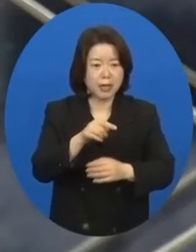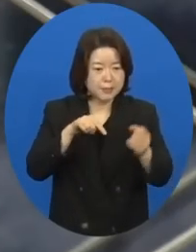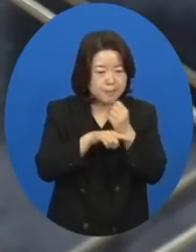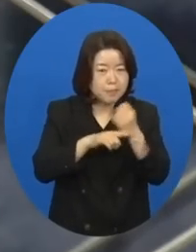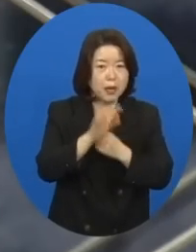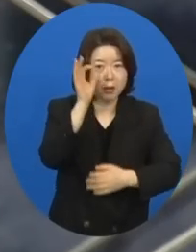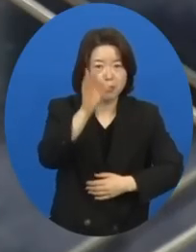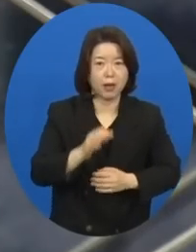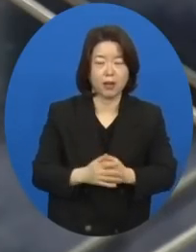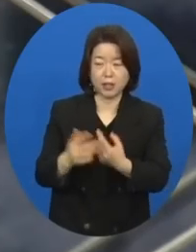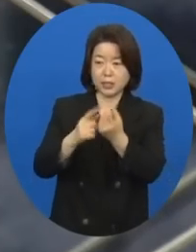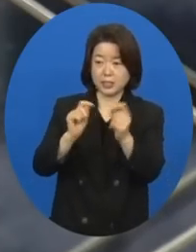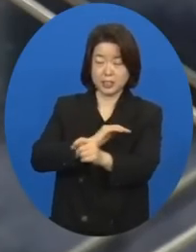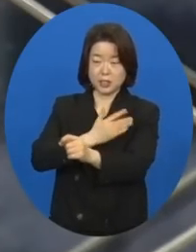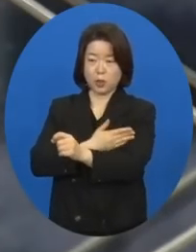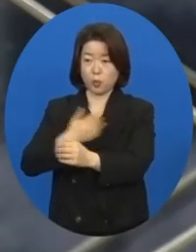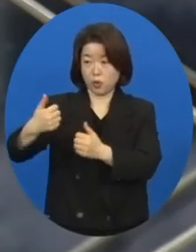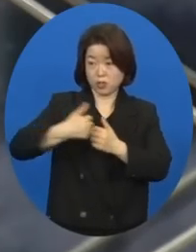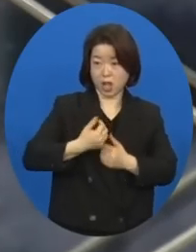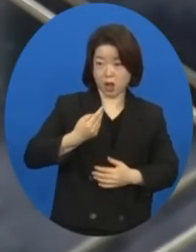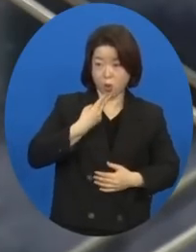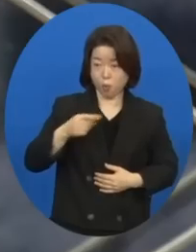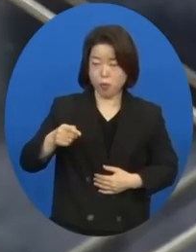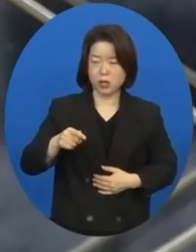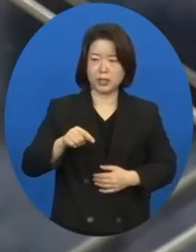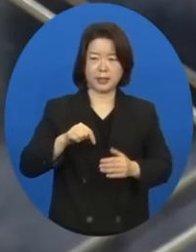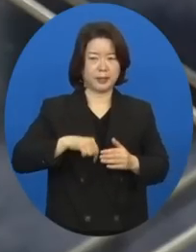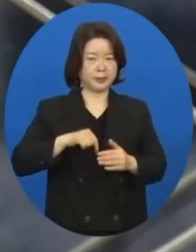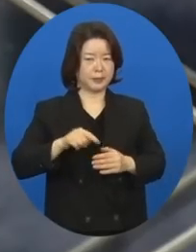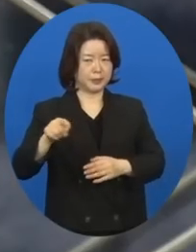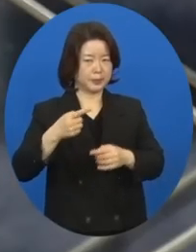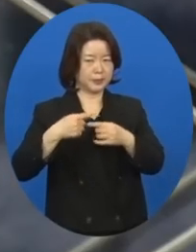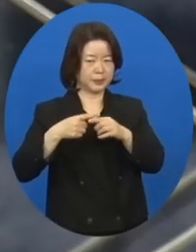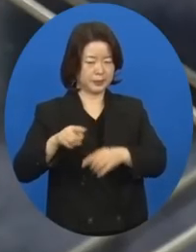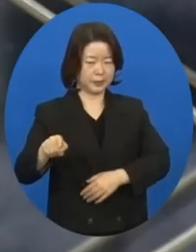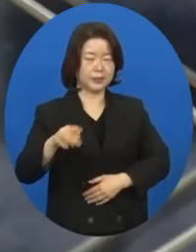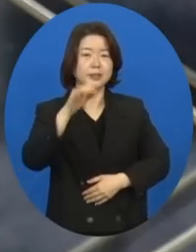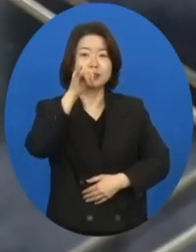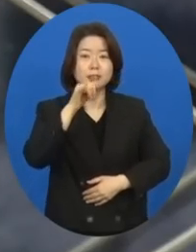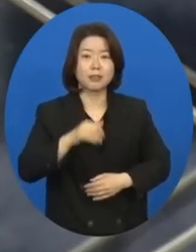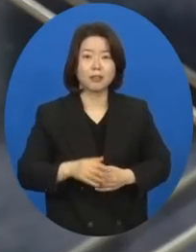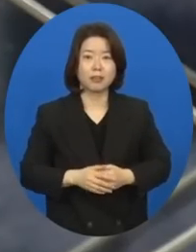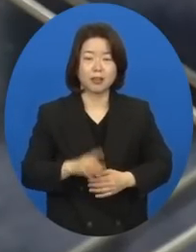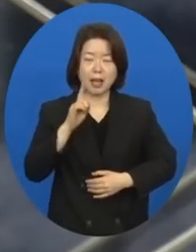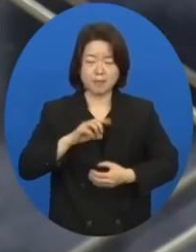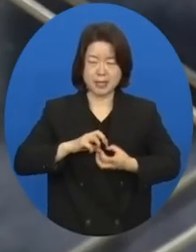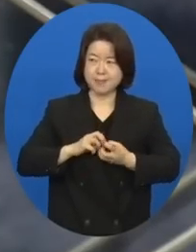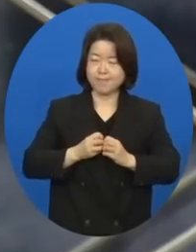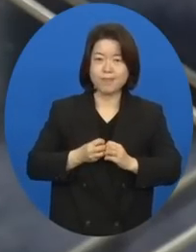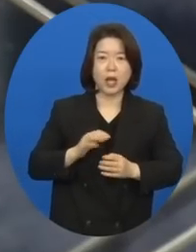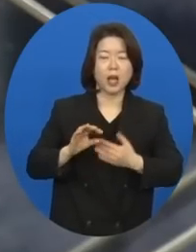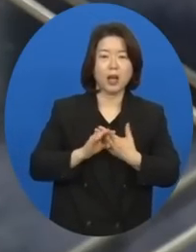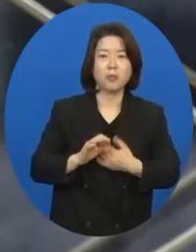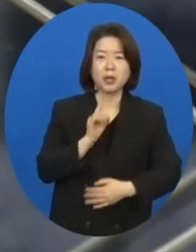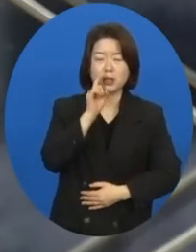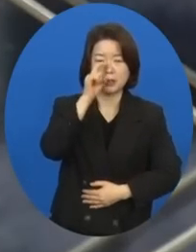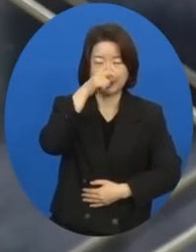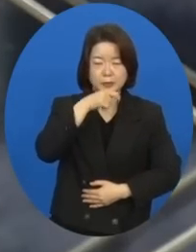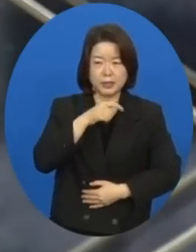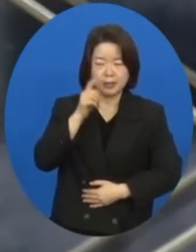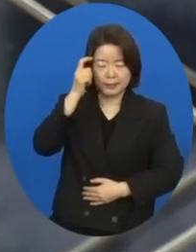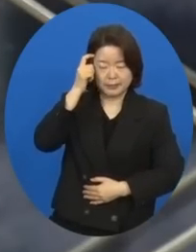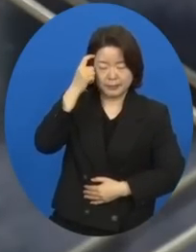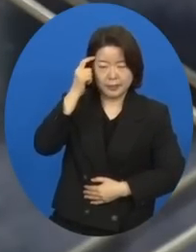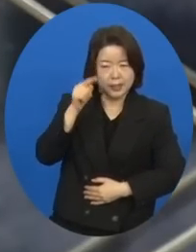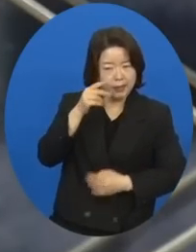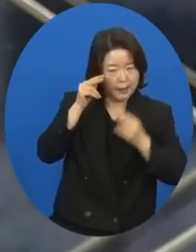팀장의 권위에 따르지 않으면 그를 속으로 정죄하게 되고 그렇게 마음이 한번 꼬이면 계속 허물만 묵상하고